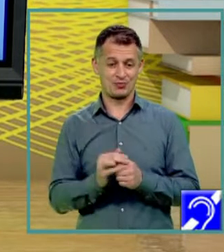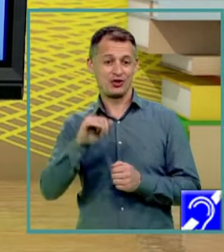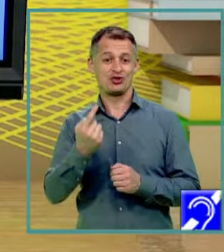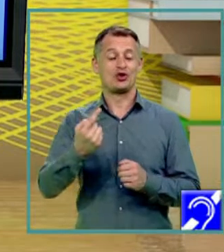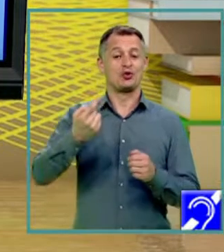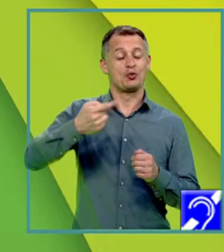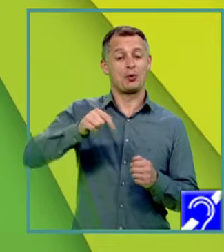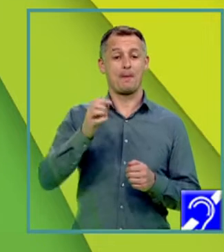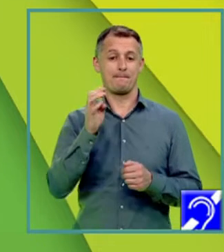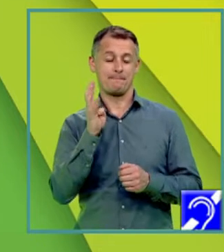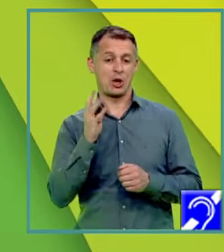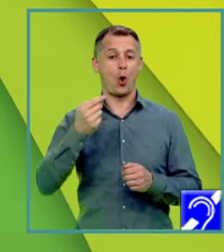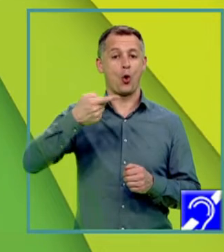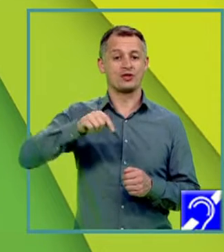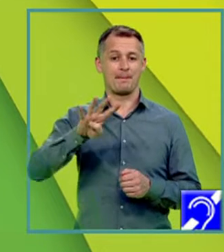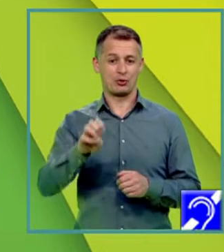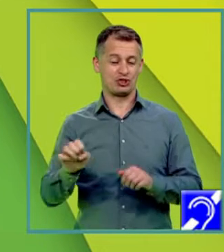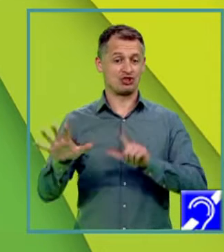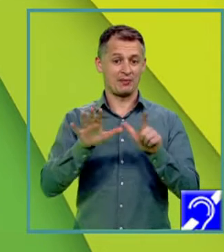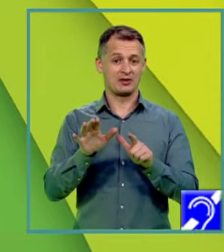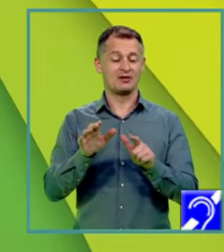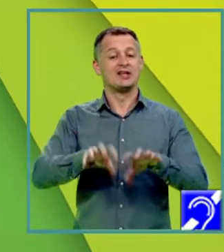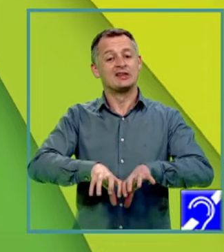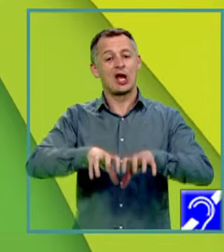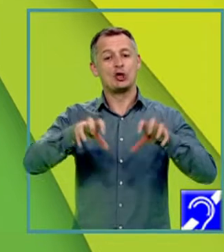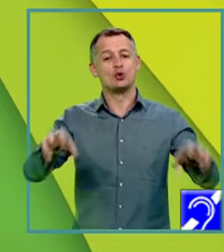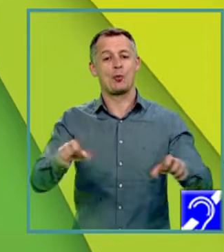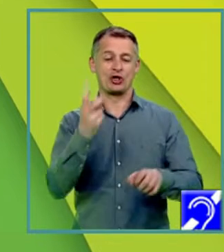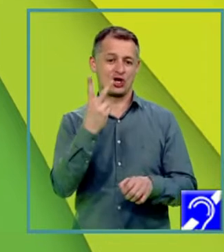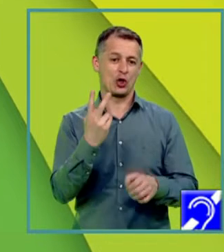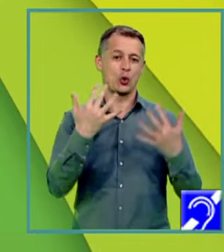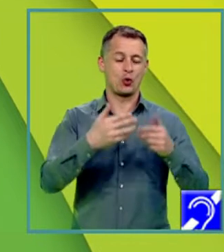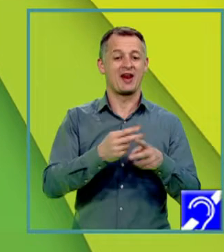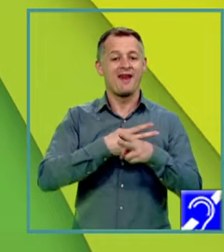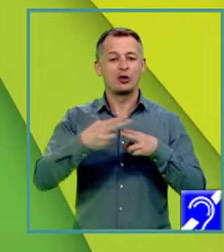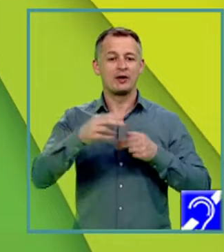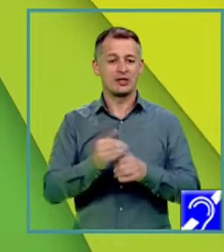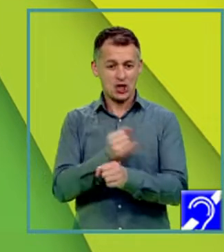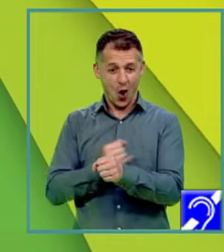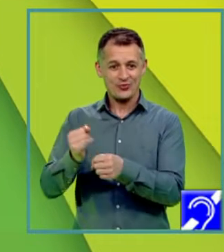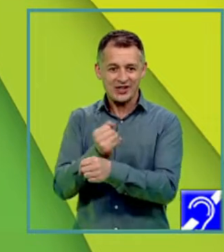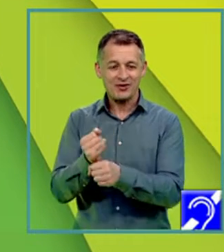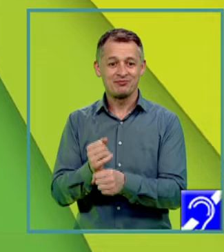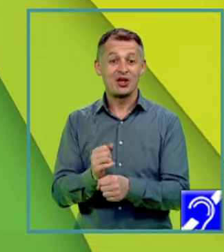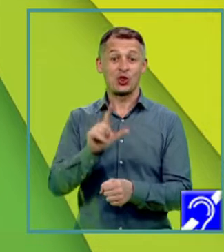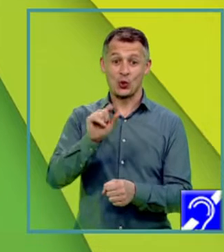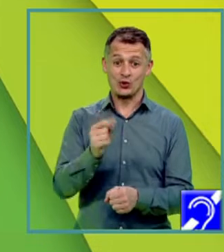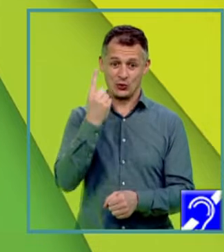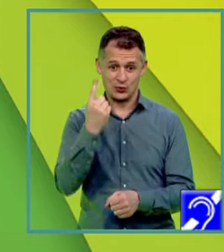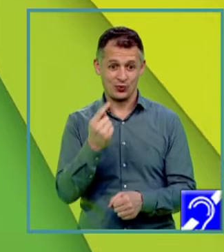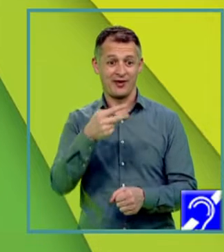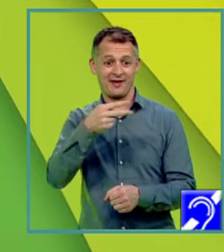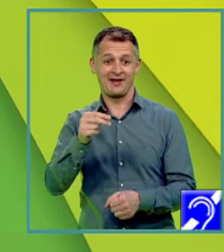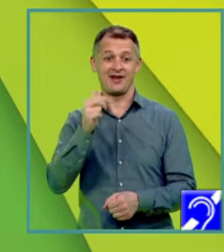este 147 încercăm o descompunere în factori primi a celor două numere naturale se observă că 21